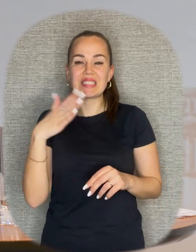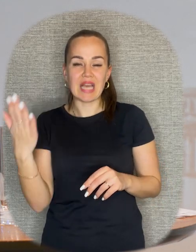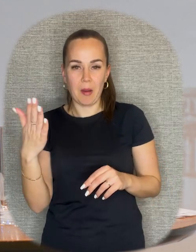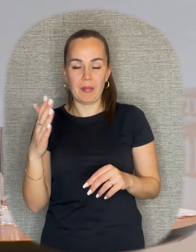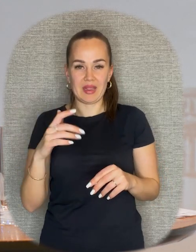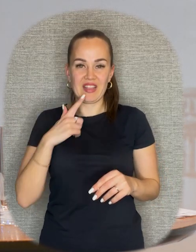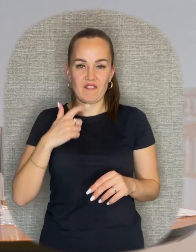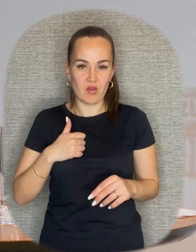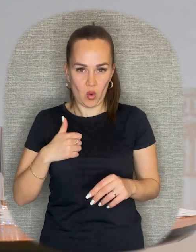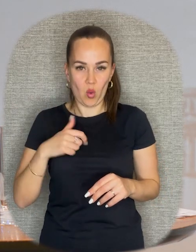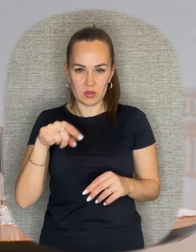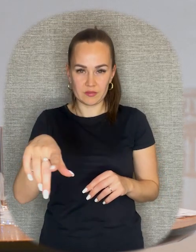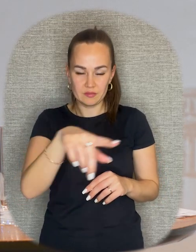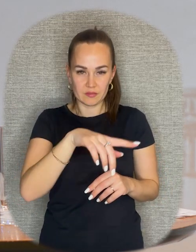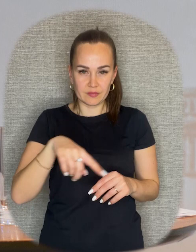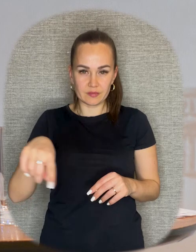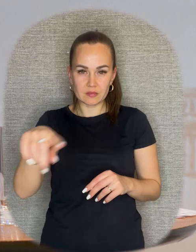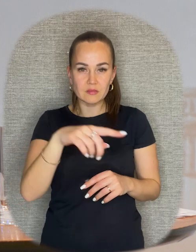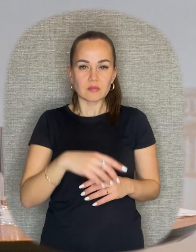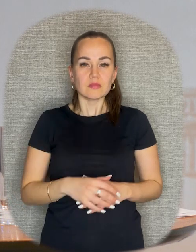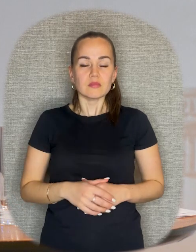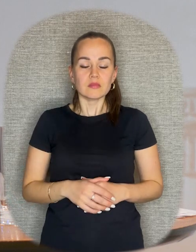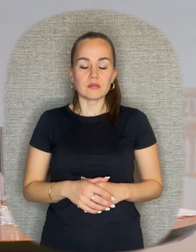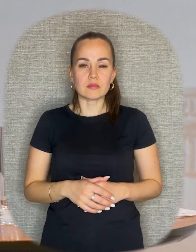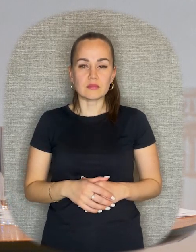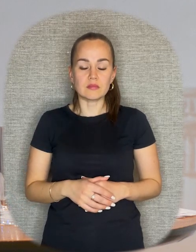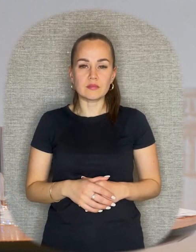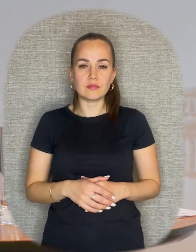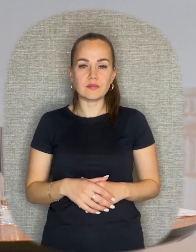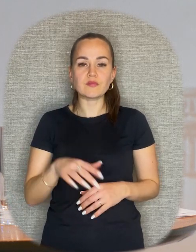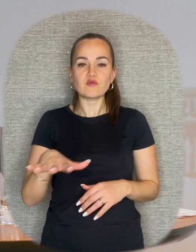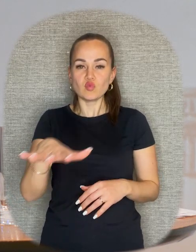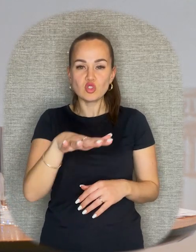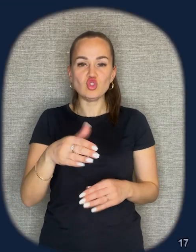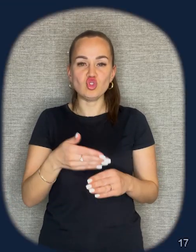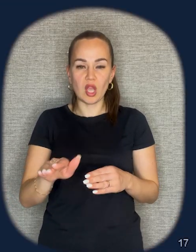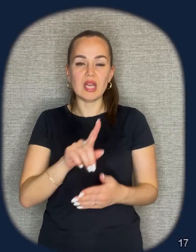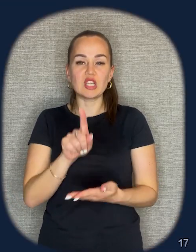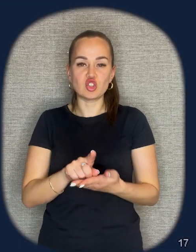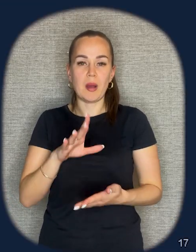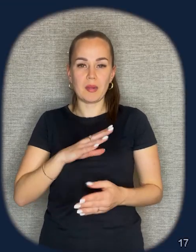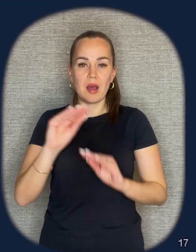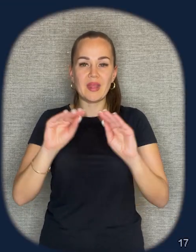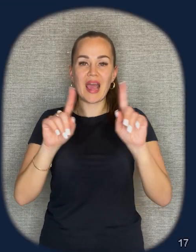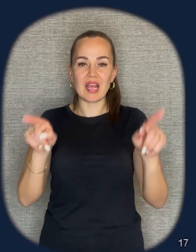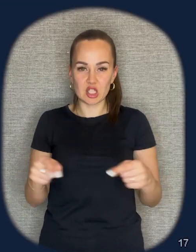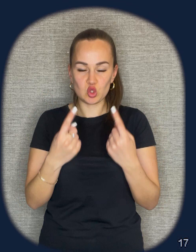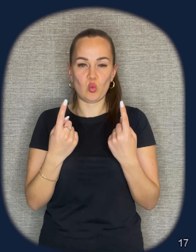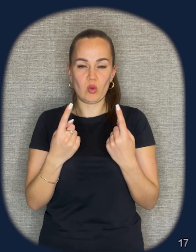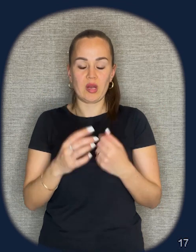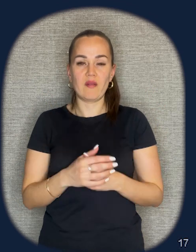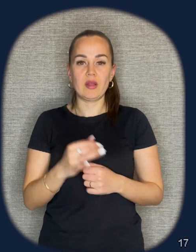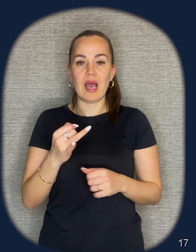фронта вот мы видим с вами Смольный пропилеи и вот вот эта часть должна была быть полностью